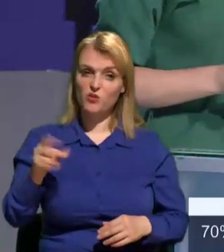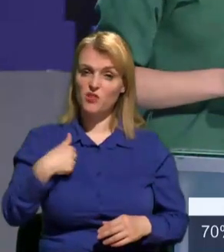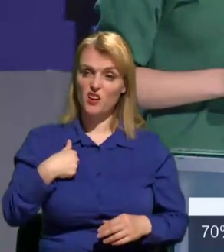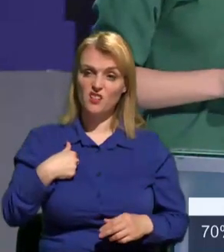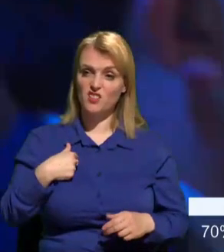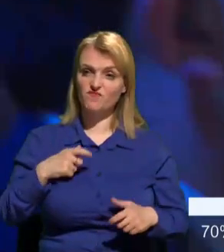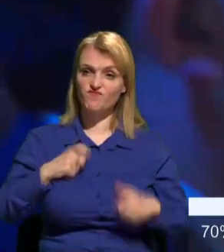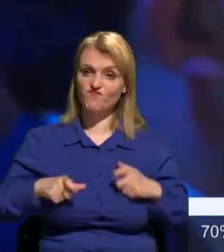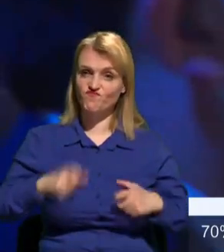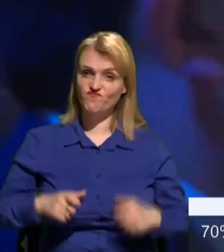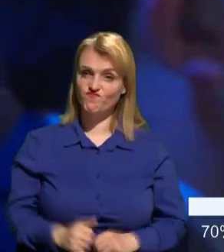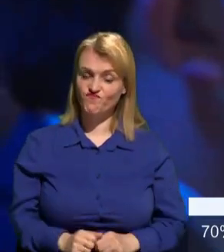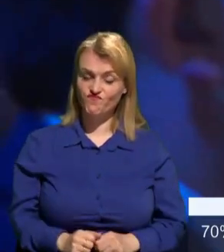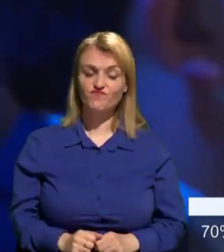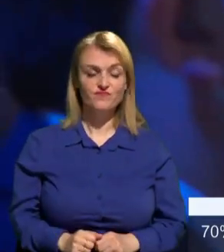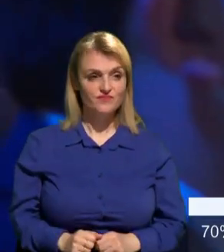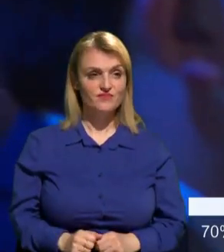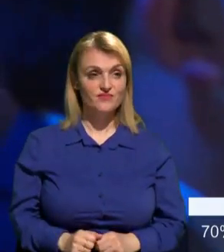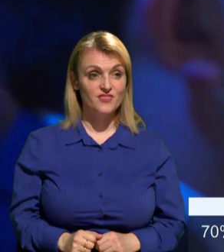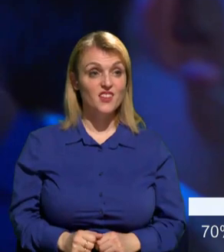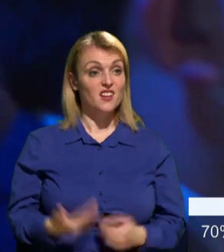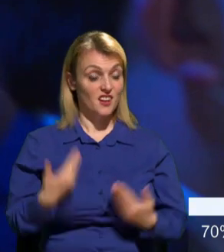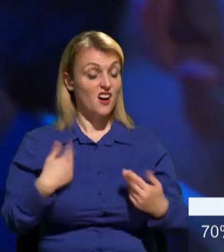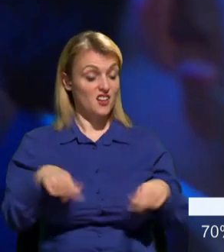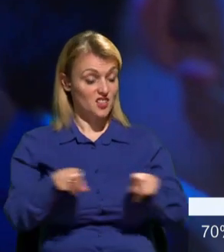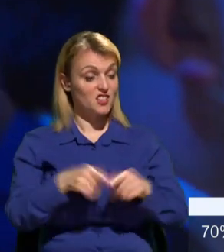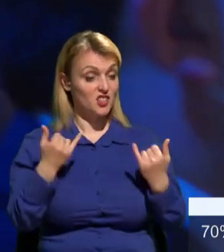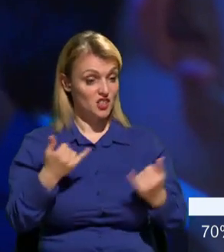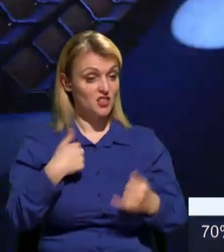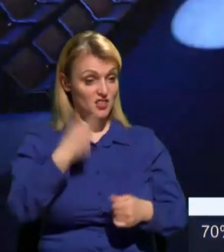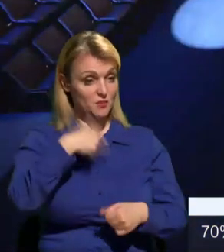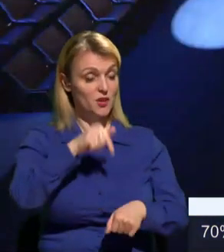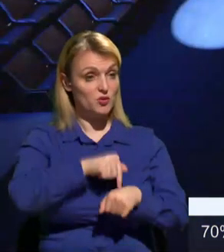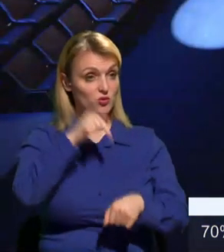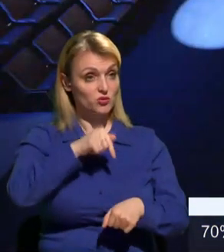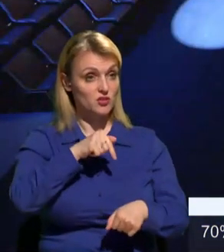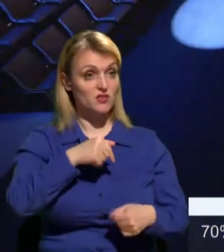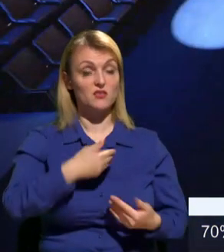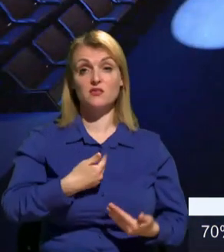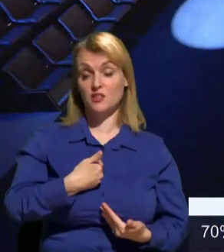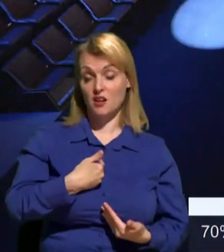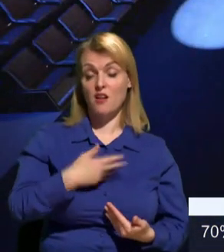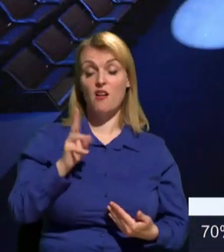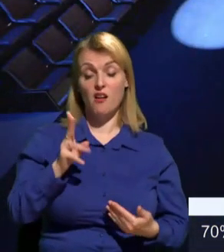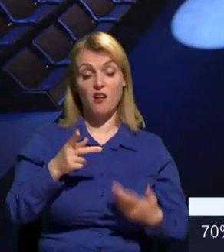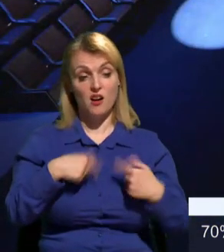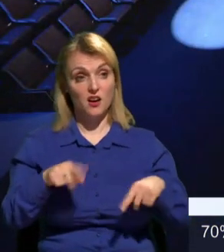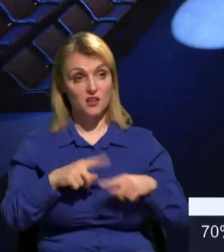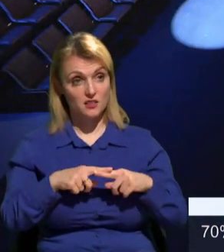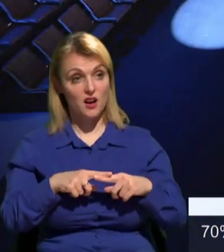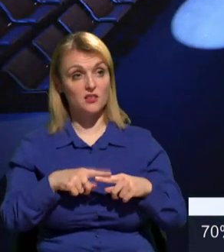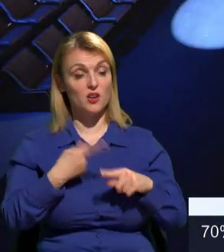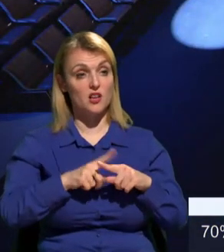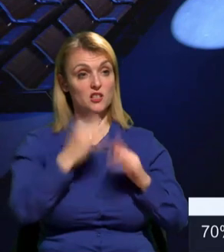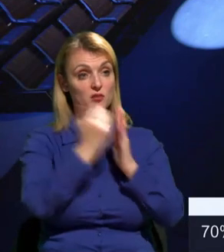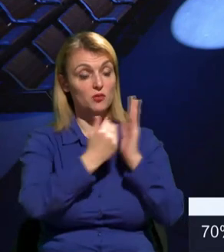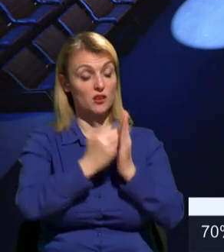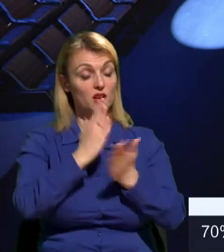nimerit și eu acum la această dezbatere, atunci când și pentru noi ca co-organizatori este o surpriză